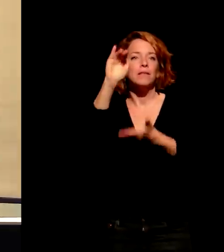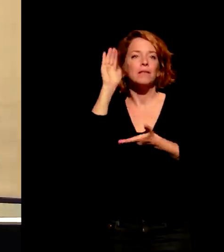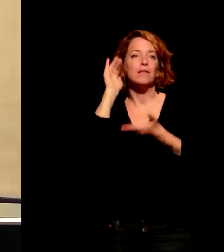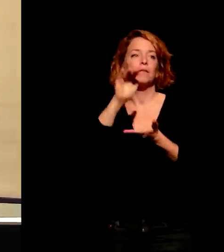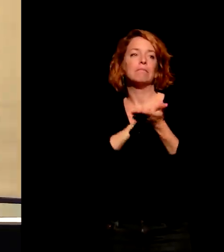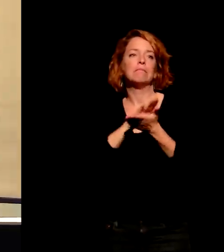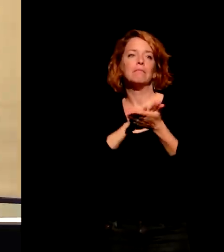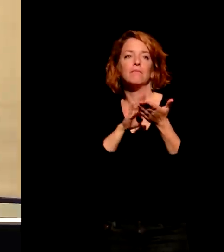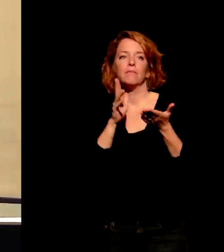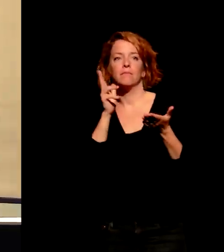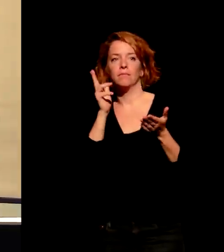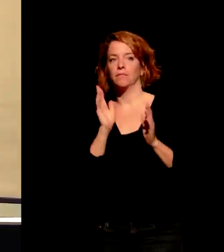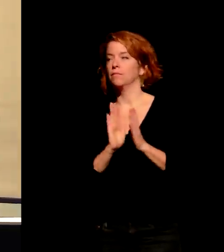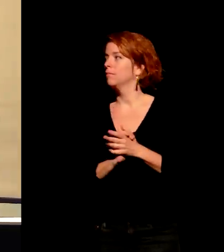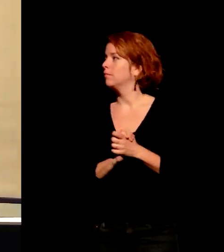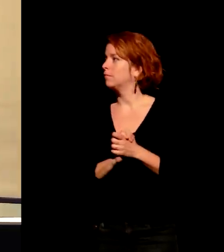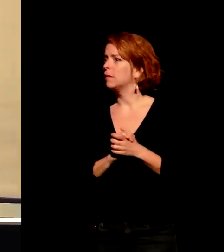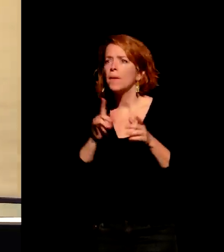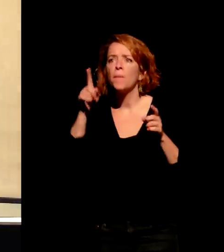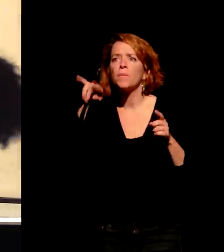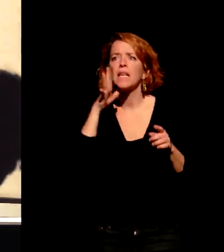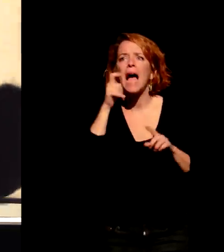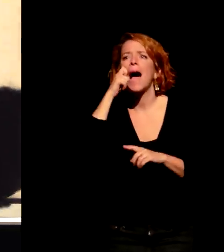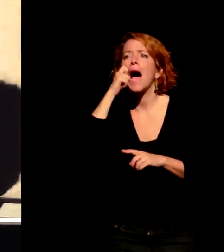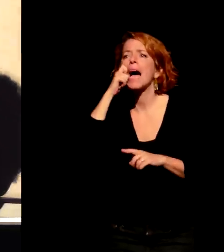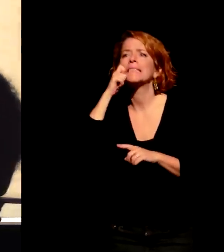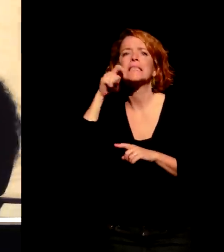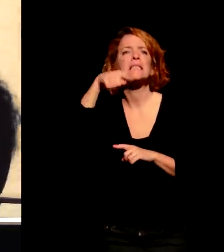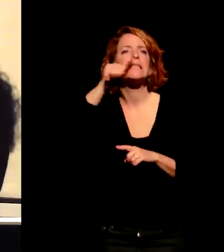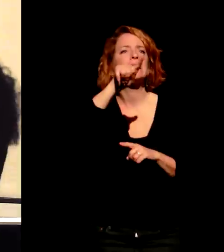théoricien. Mais déjà, est-ce qu'il y a des racistes dans la salle?